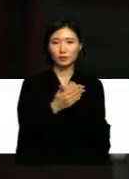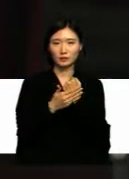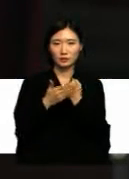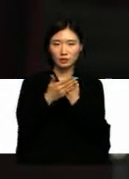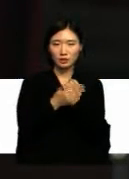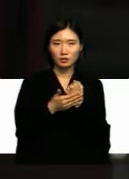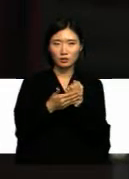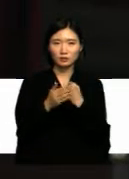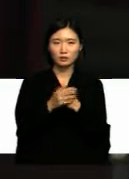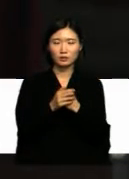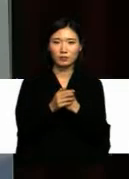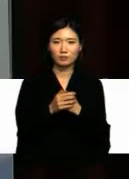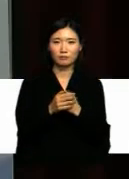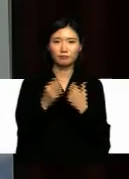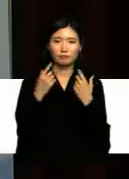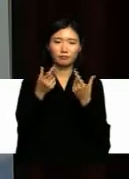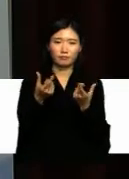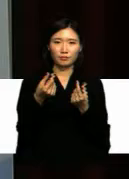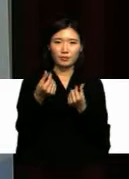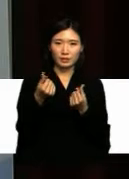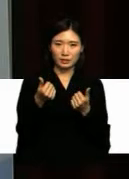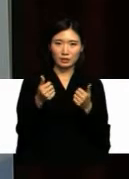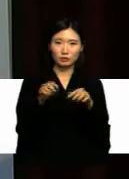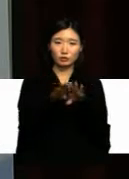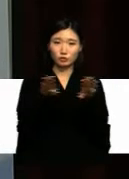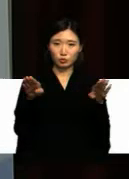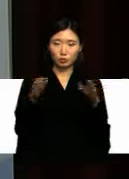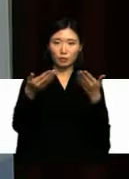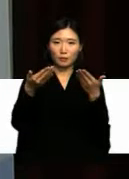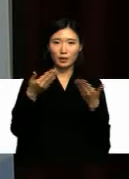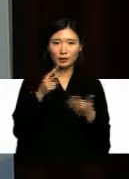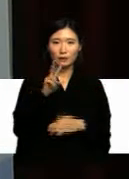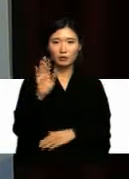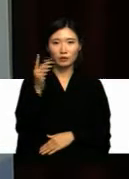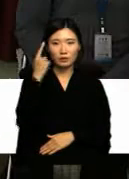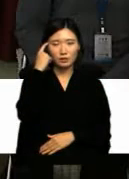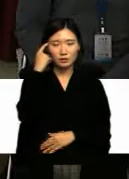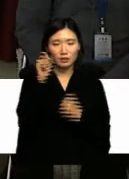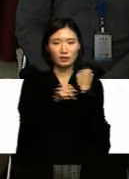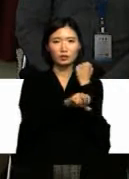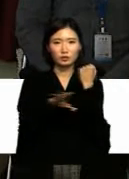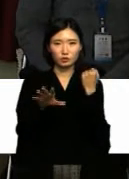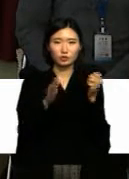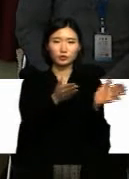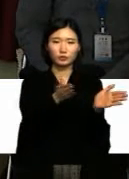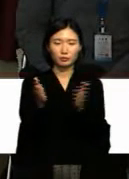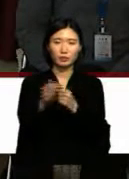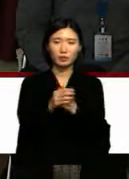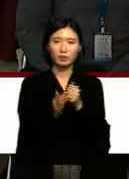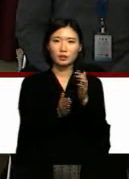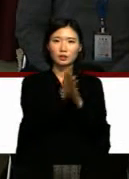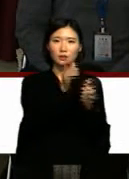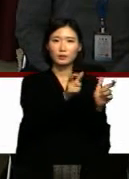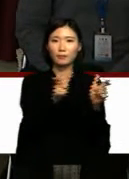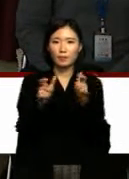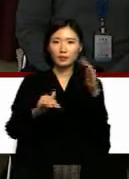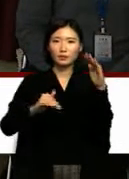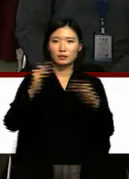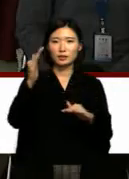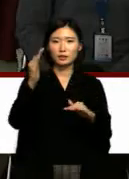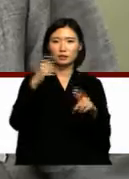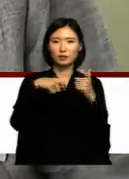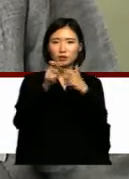혜택은 다 일정한 비슷한 수준으로 받아야 되지 않겠나 싶어서 기준선을 마련하게 됐고요. 또 시군 간 격차를